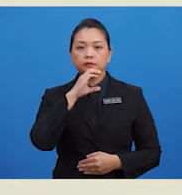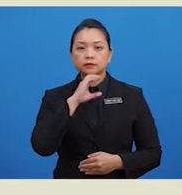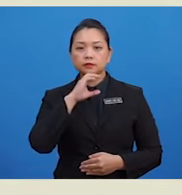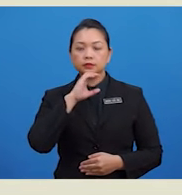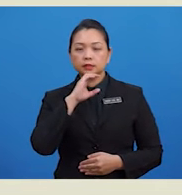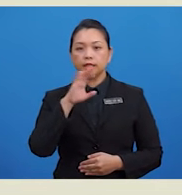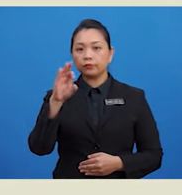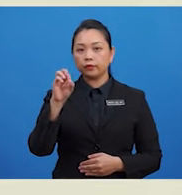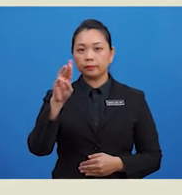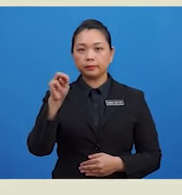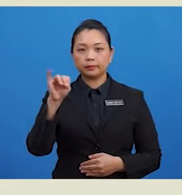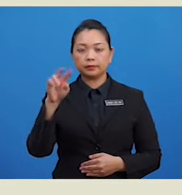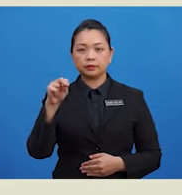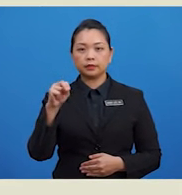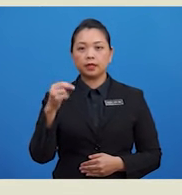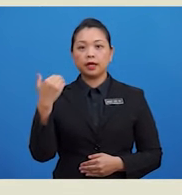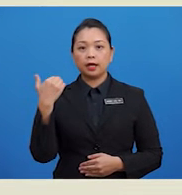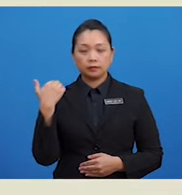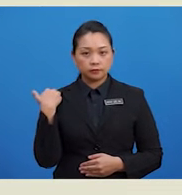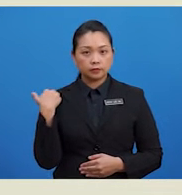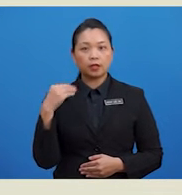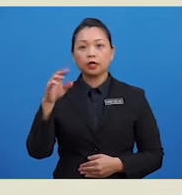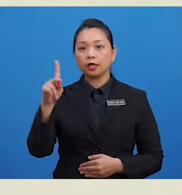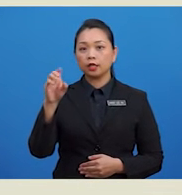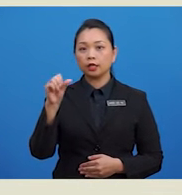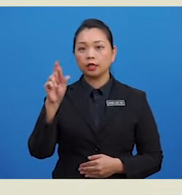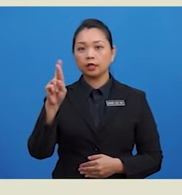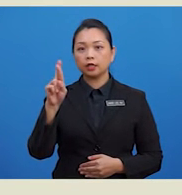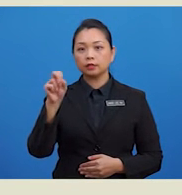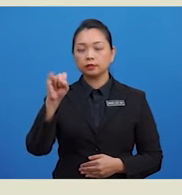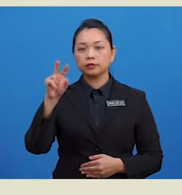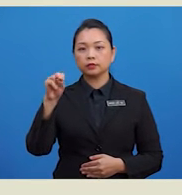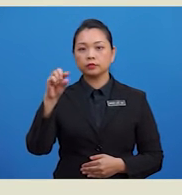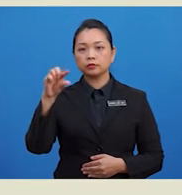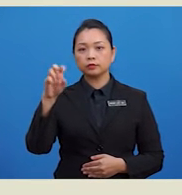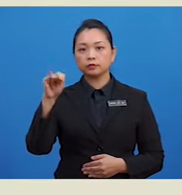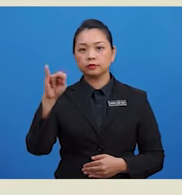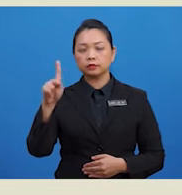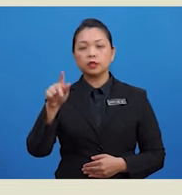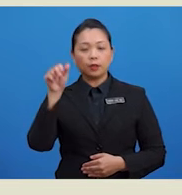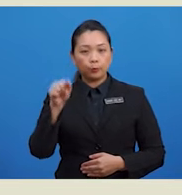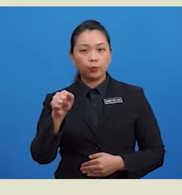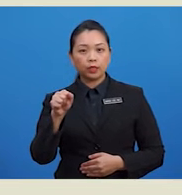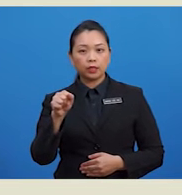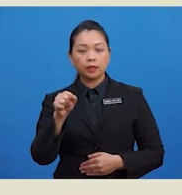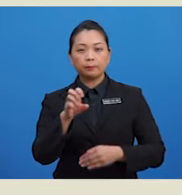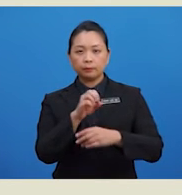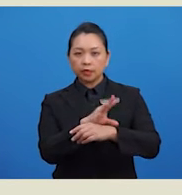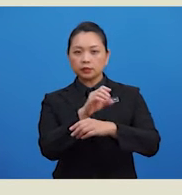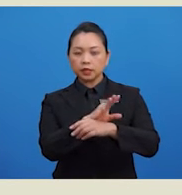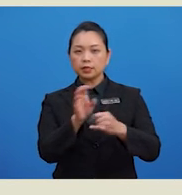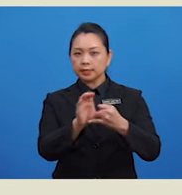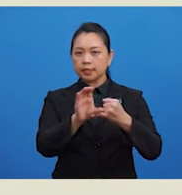Keenam, cecair formalin adalah bersifat karsinogenik, iaitu bahan yang boleh merangsang sel-sel